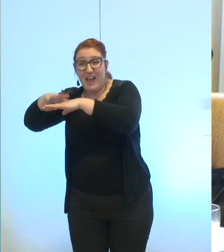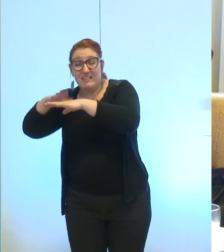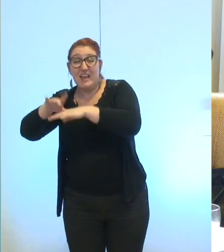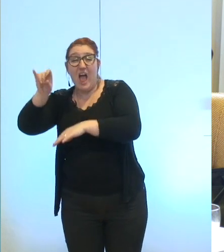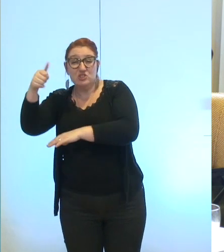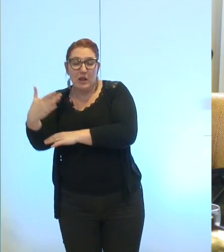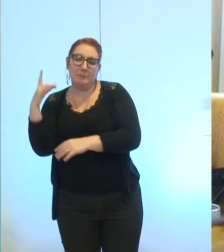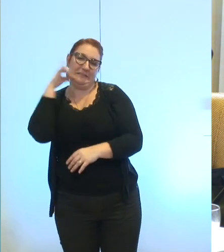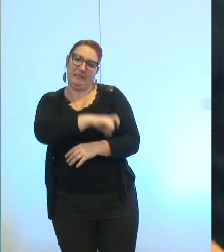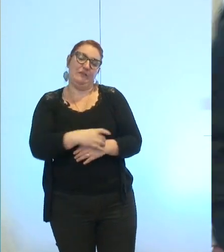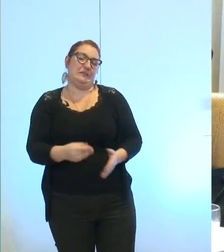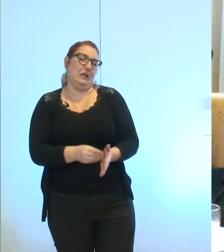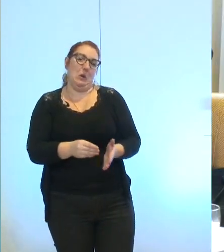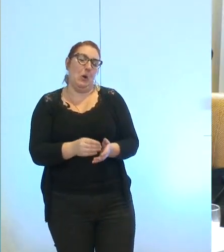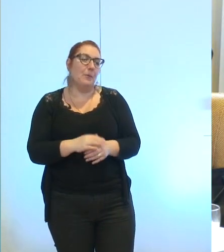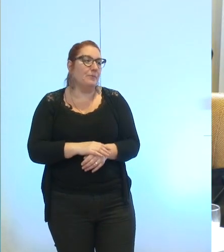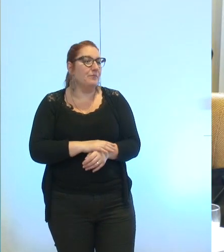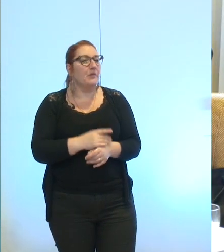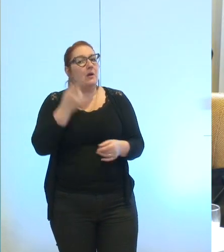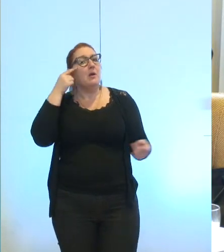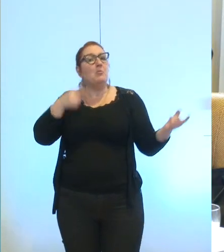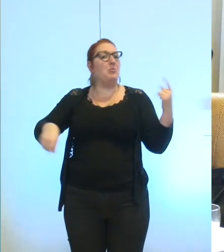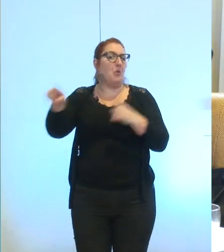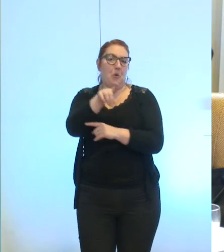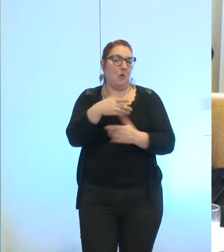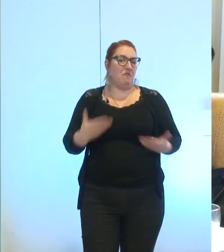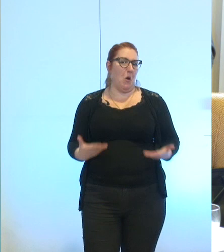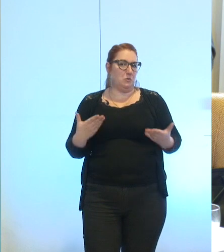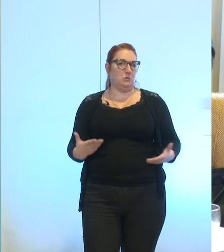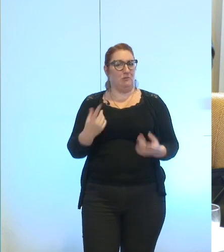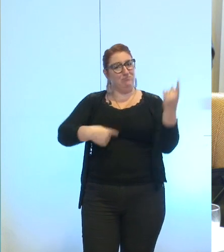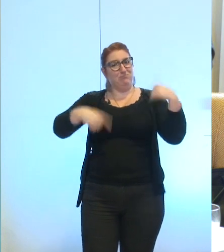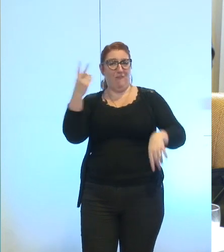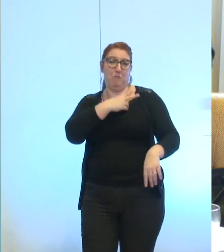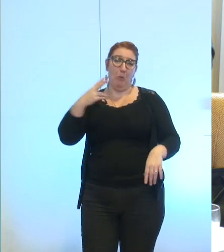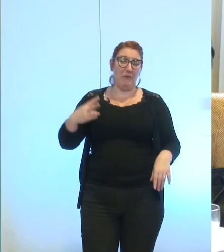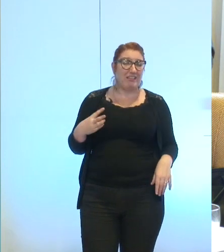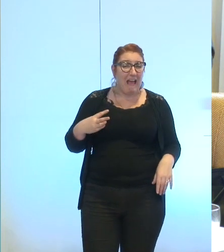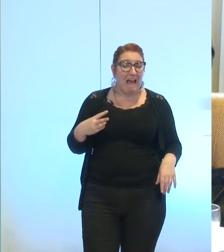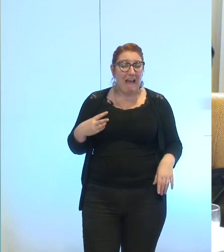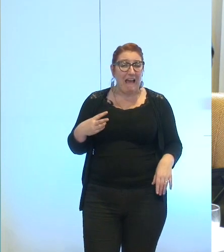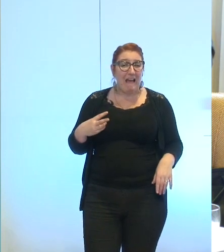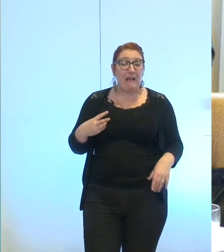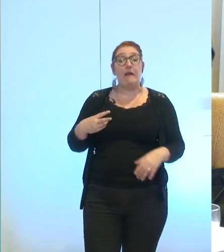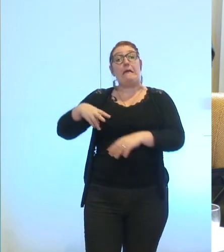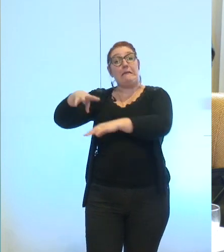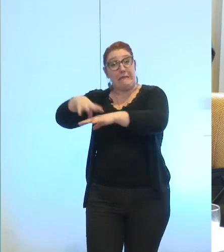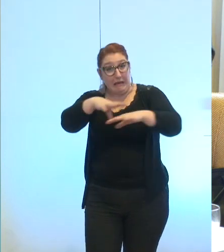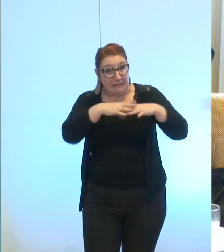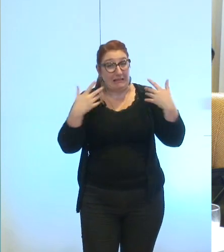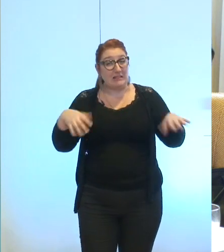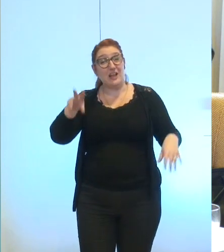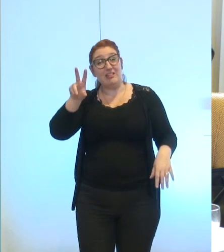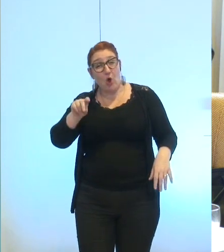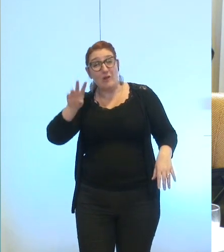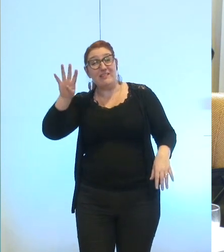difficile aujourd'hui de mettre en accession à la propriété des logements lorsqu'il se situe dans des zones où il y a déjà 30 à